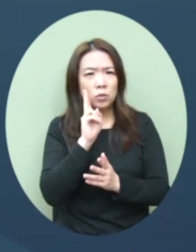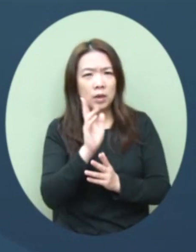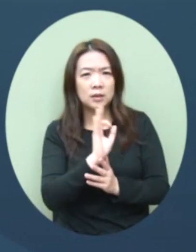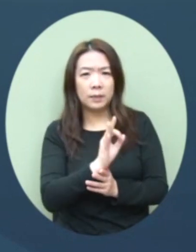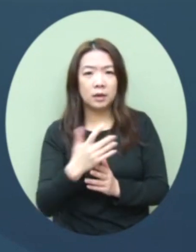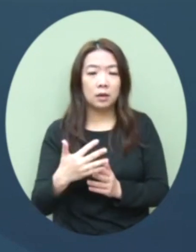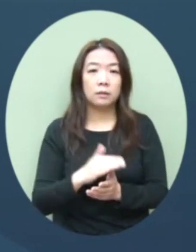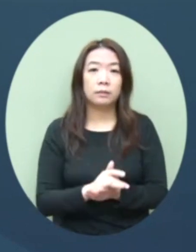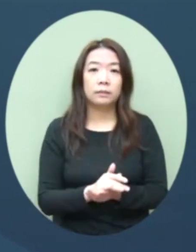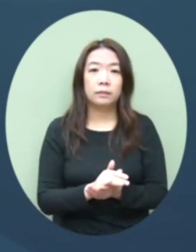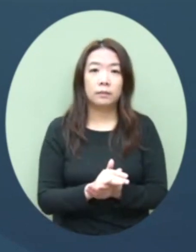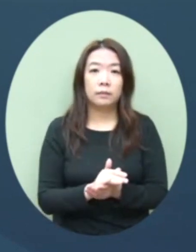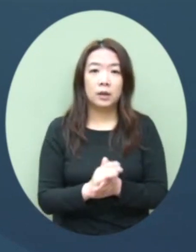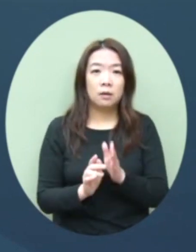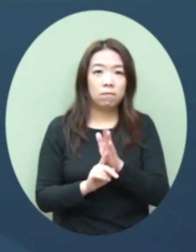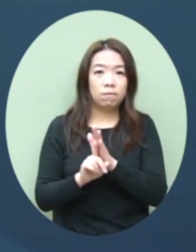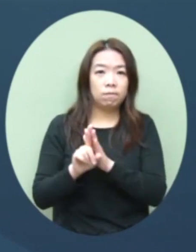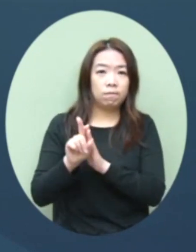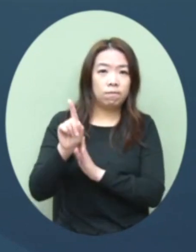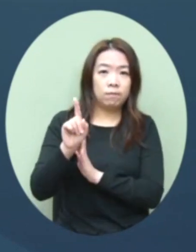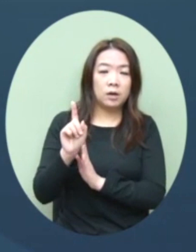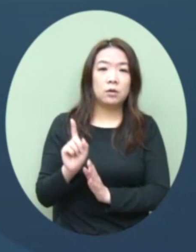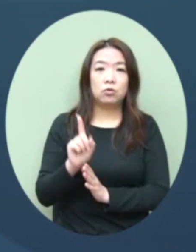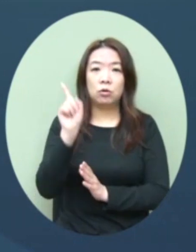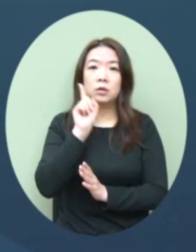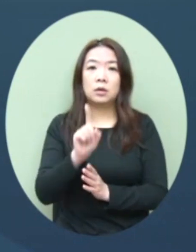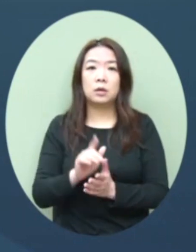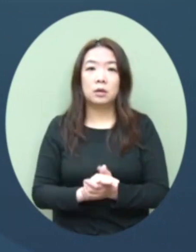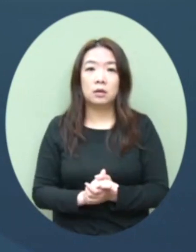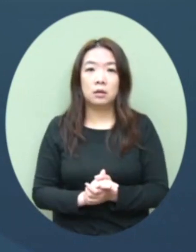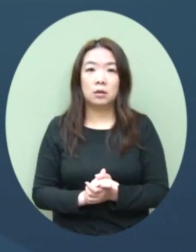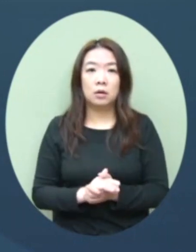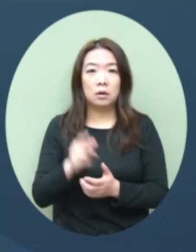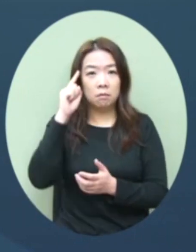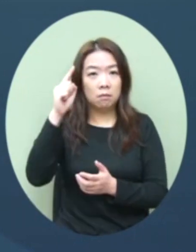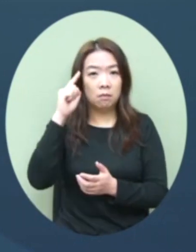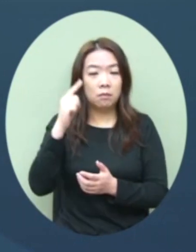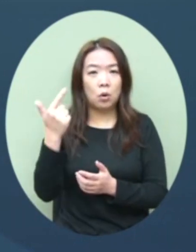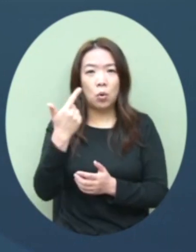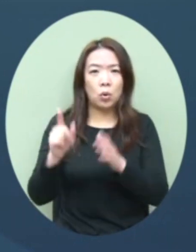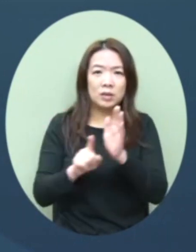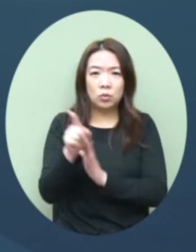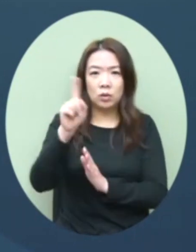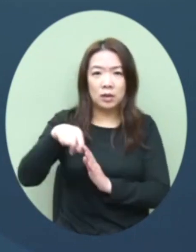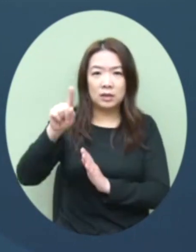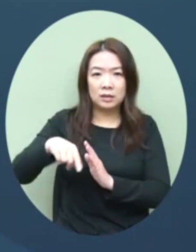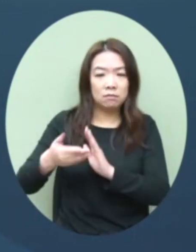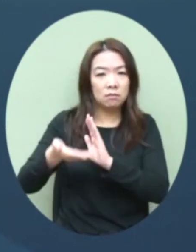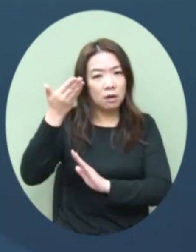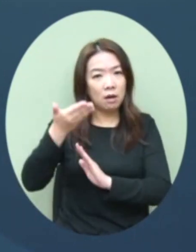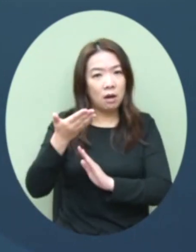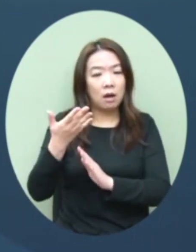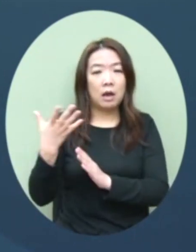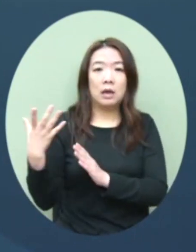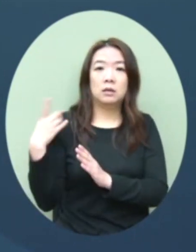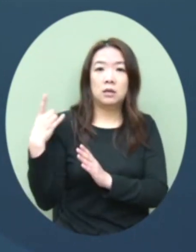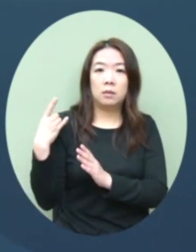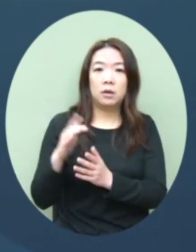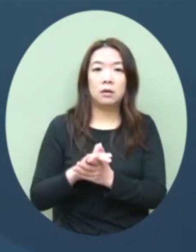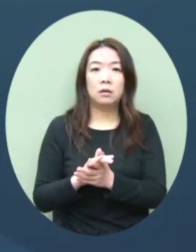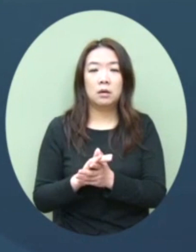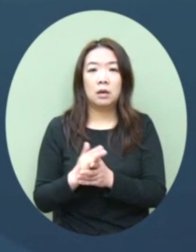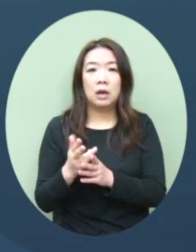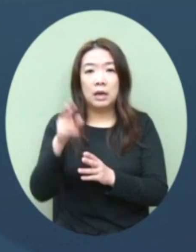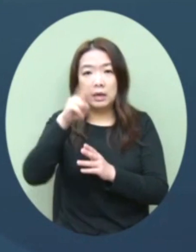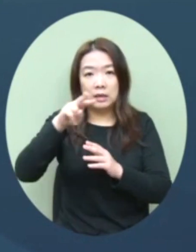宗左右就上升到上个礼拜就很多日都是超过1000宗至到昨日更加是超